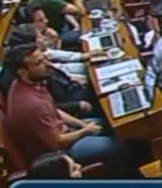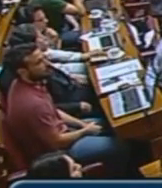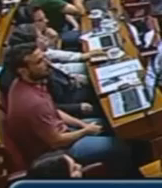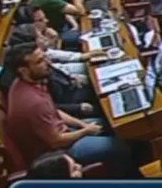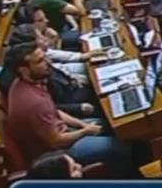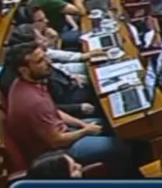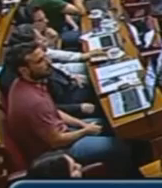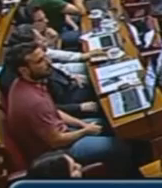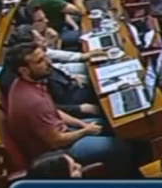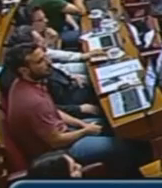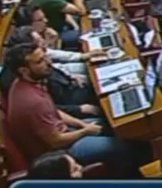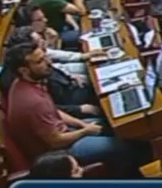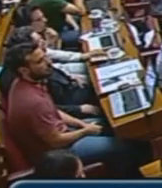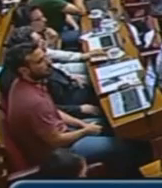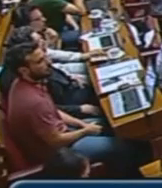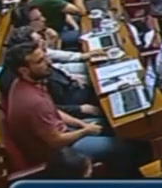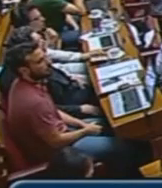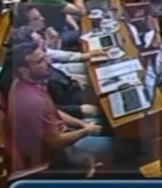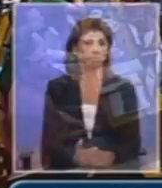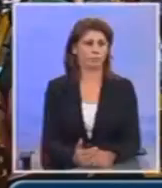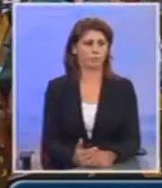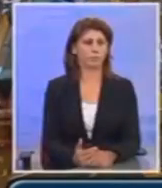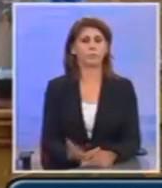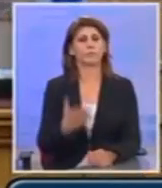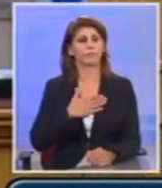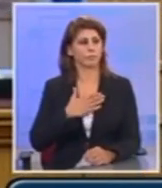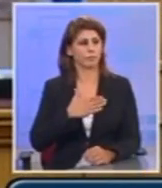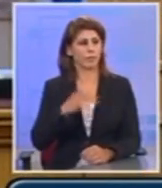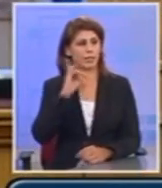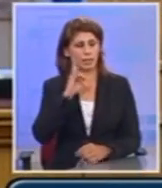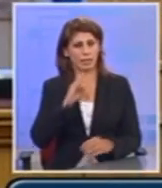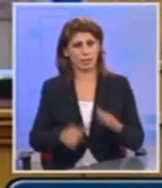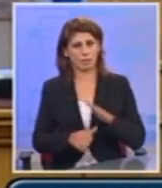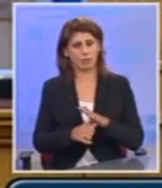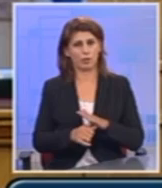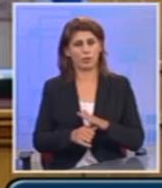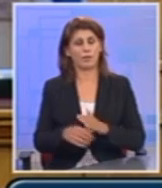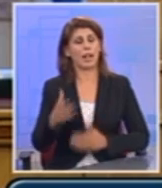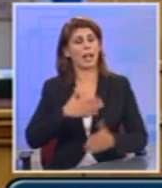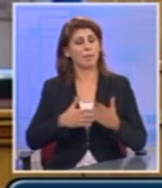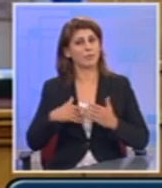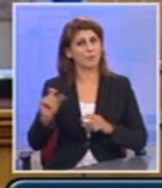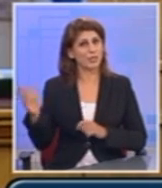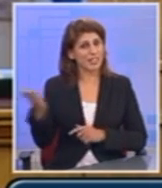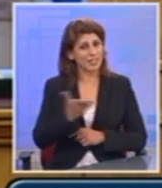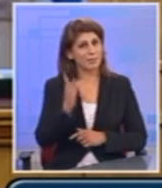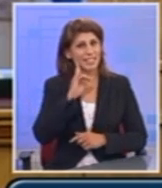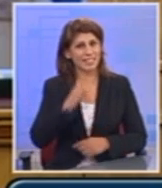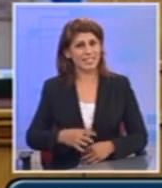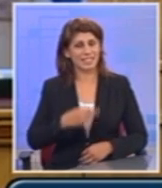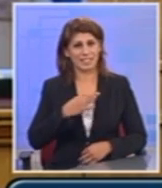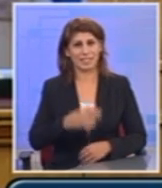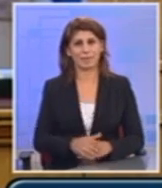επιτροπής than ευχαριστώ κυρία πρόεδρε η εγκεκριμένο προσκεκλημένοι κυρίες και κύριοι